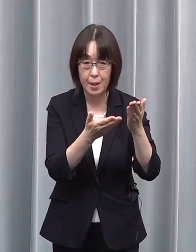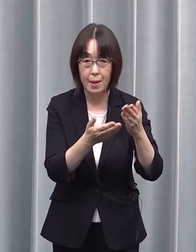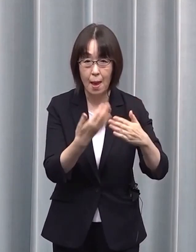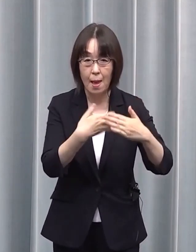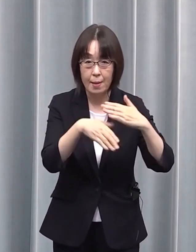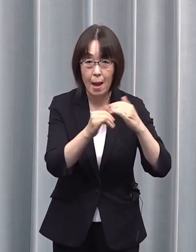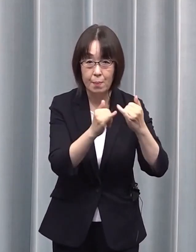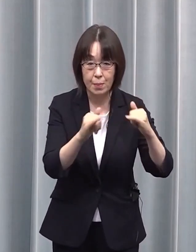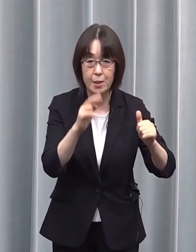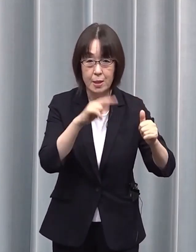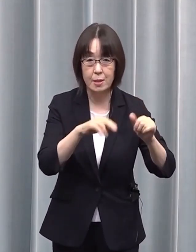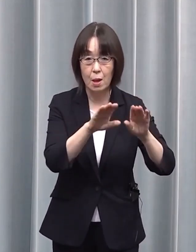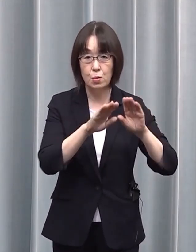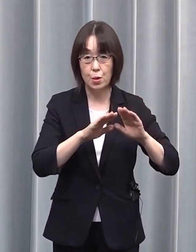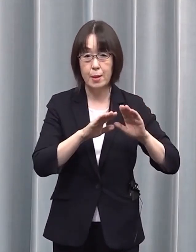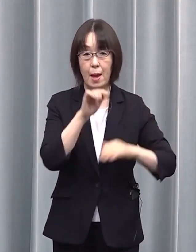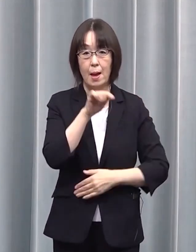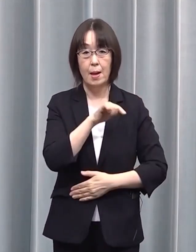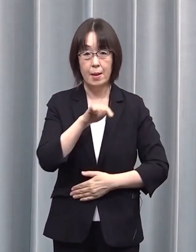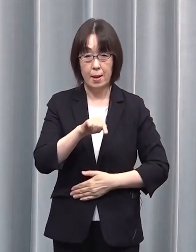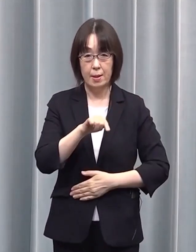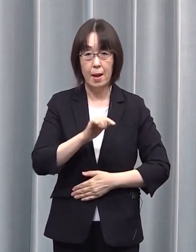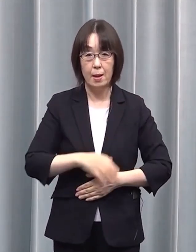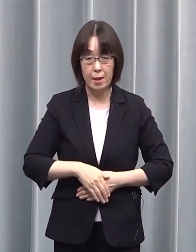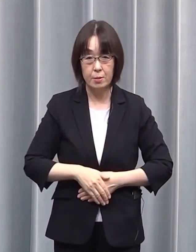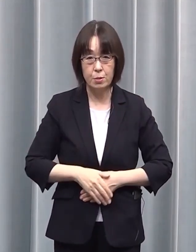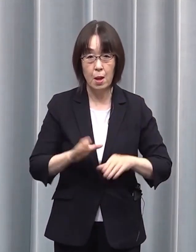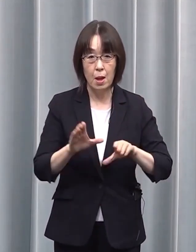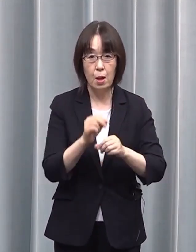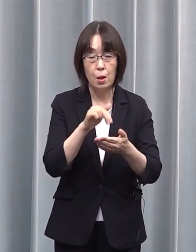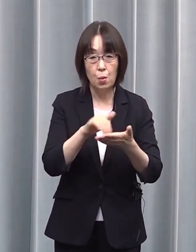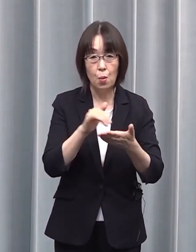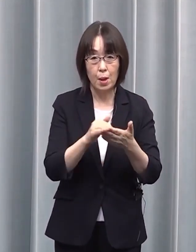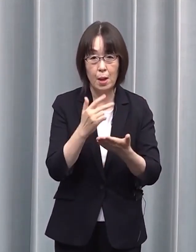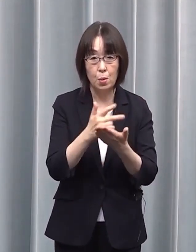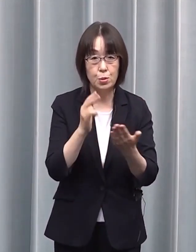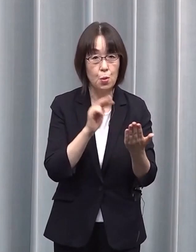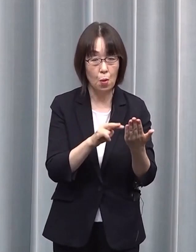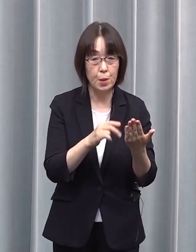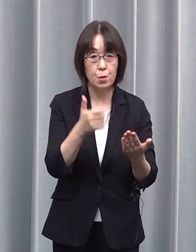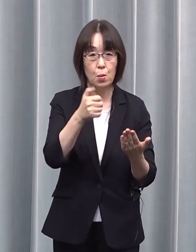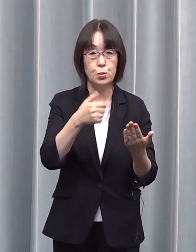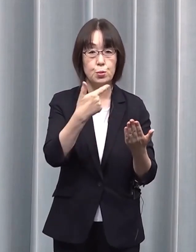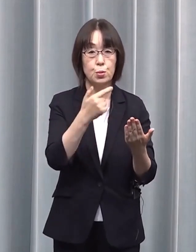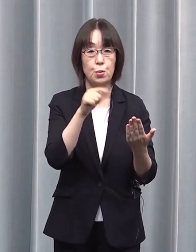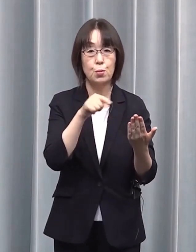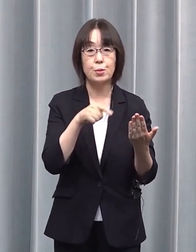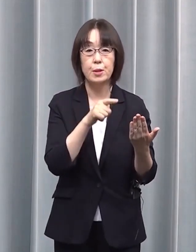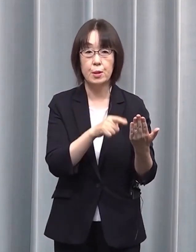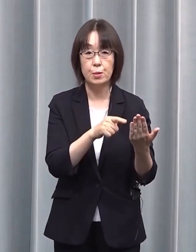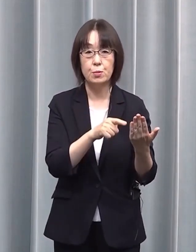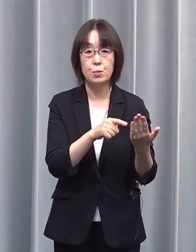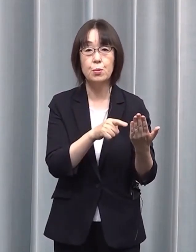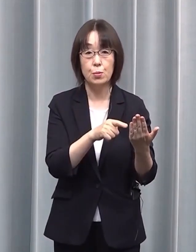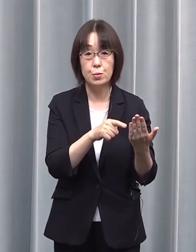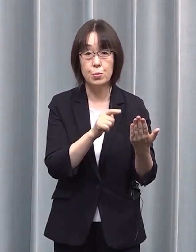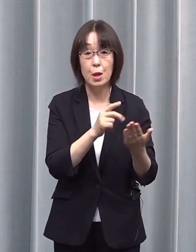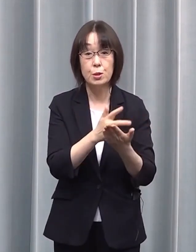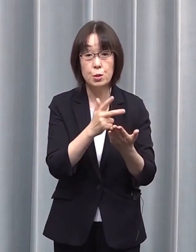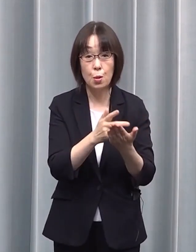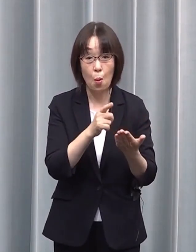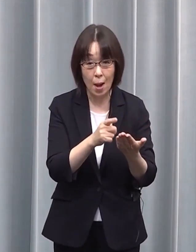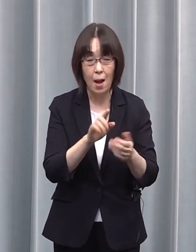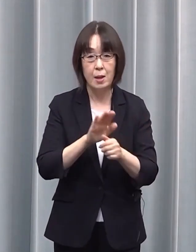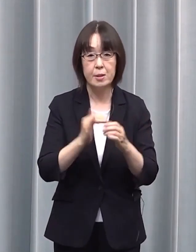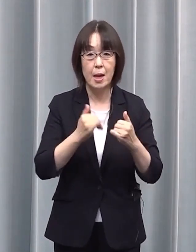たという方が40、この統計資料によりますと、56人いるという資料が、支援者たちから今日発表